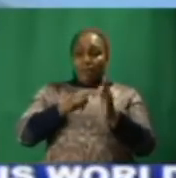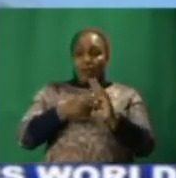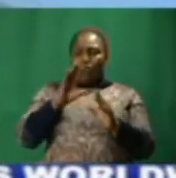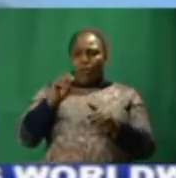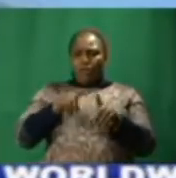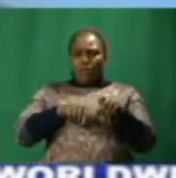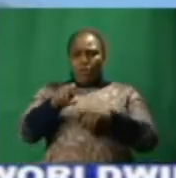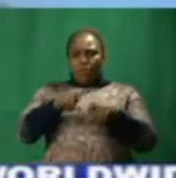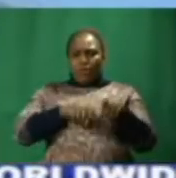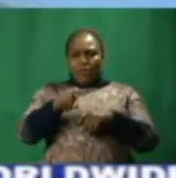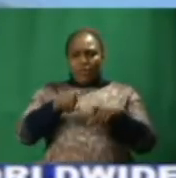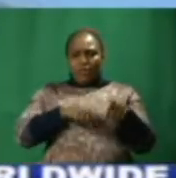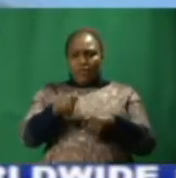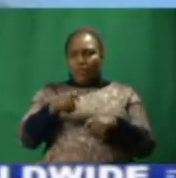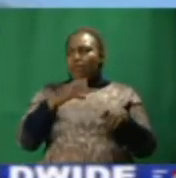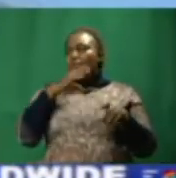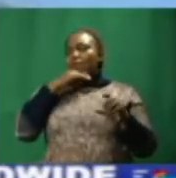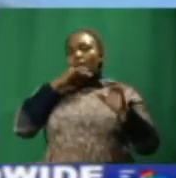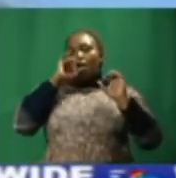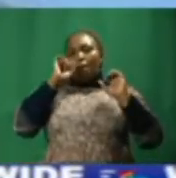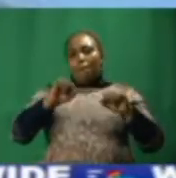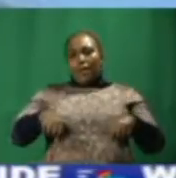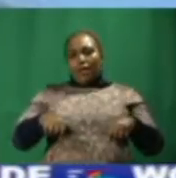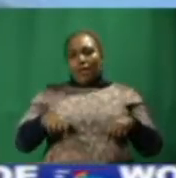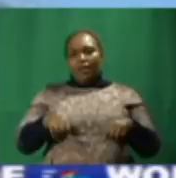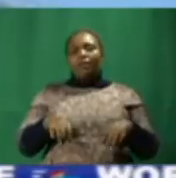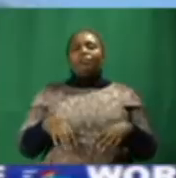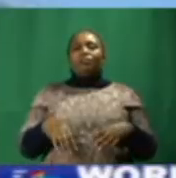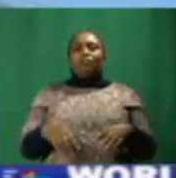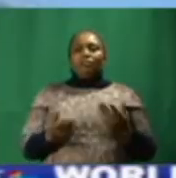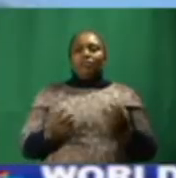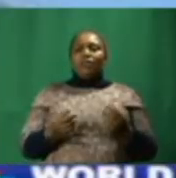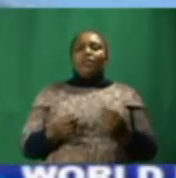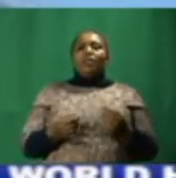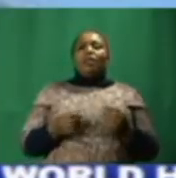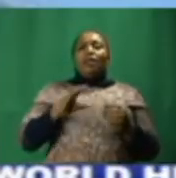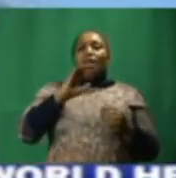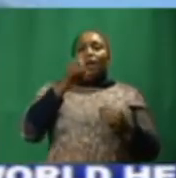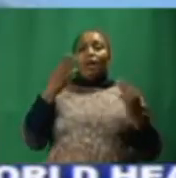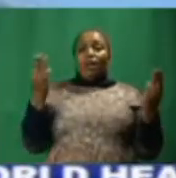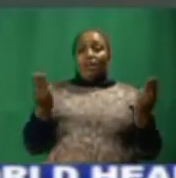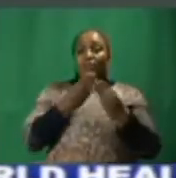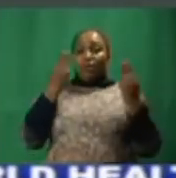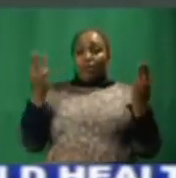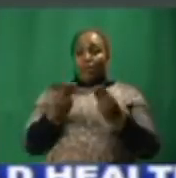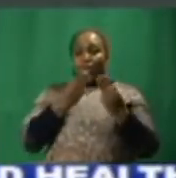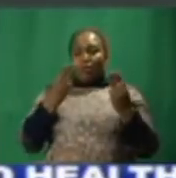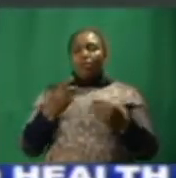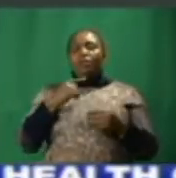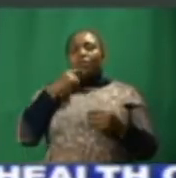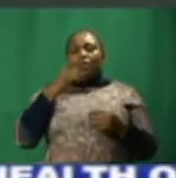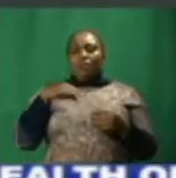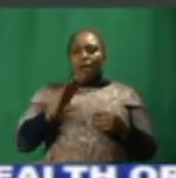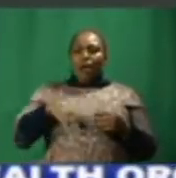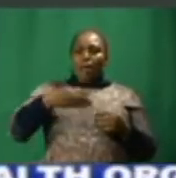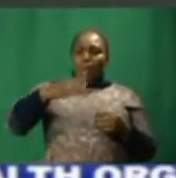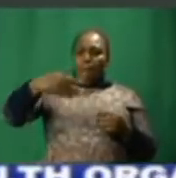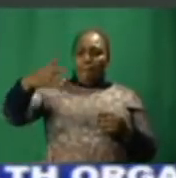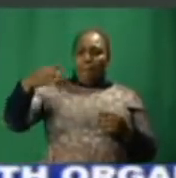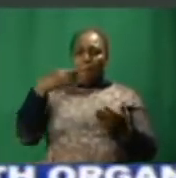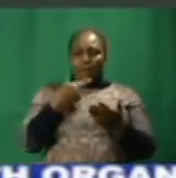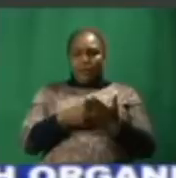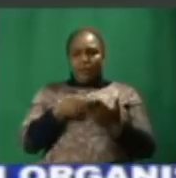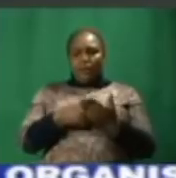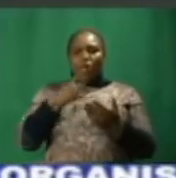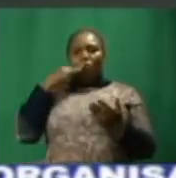nemincintiswane uvunyelwa libandla lengamele etechumana eveni kansi unxuse sive kuthi sichubeke nekubabikela nabathola